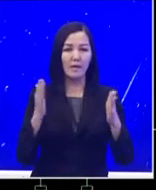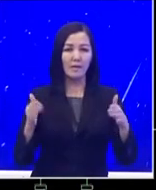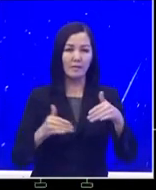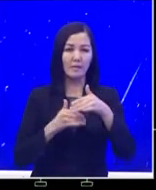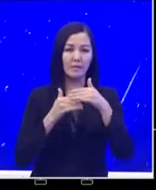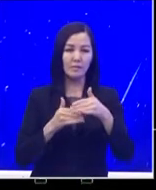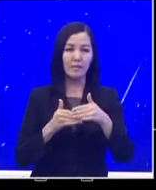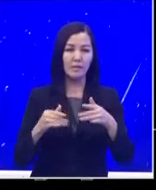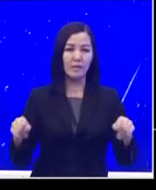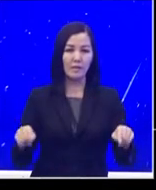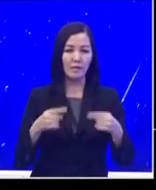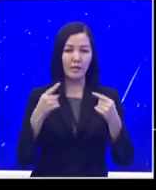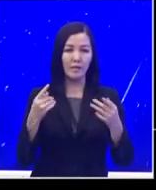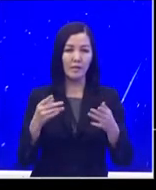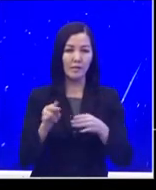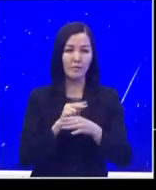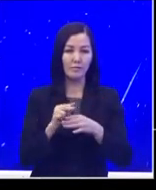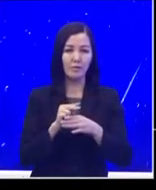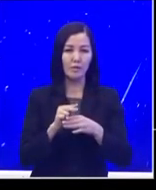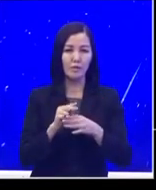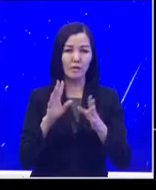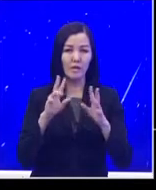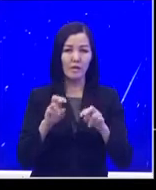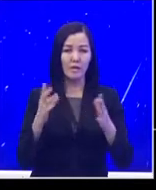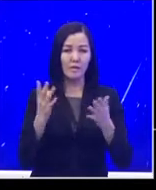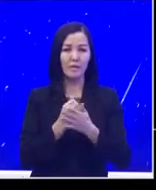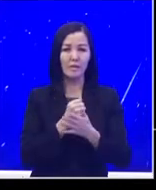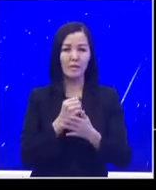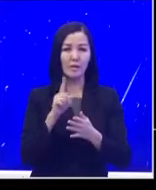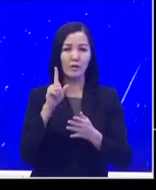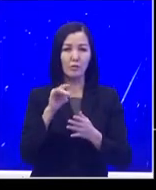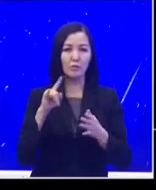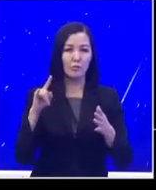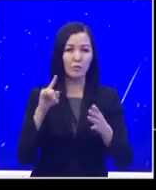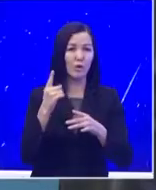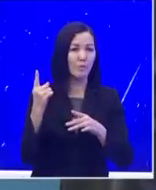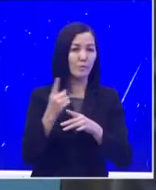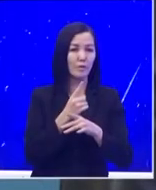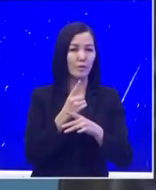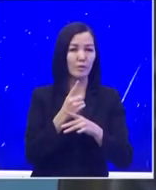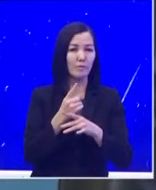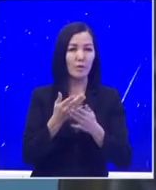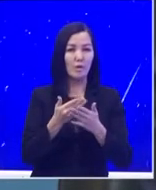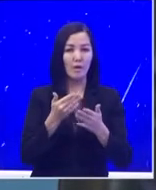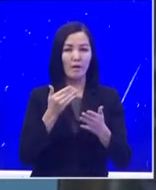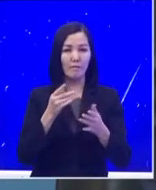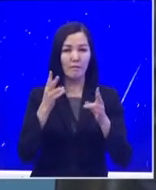жұмыстары нәтижесінде анықтап отыр. Өкініштісі, бұл Фоккер 100 ұшағының бірінші рет құлауы емес.